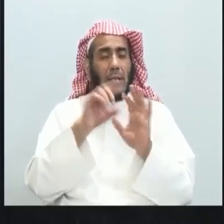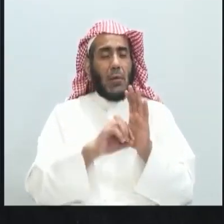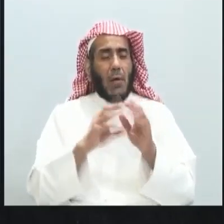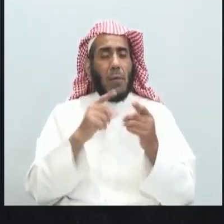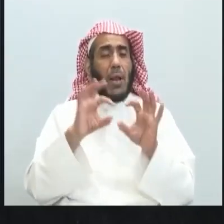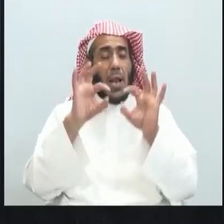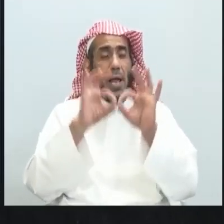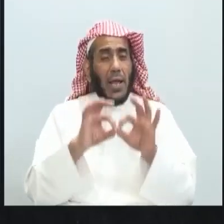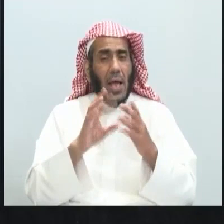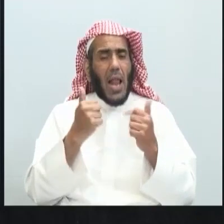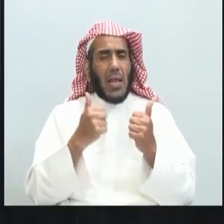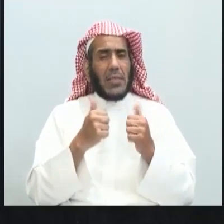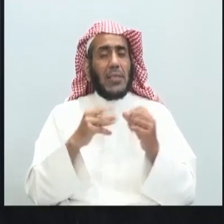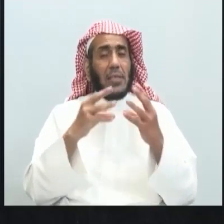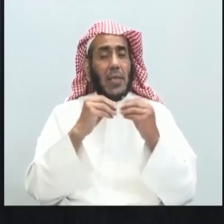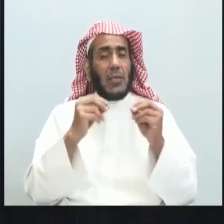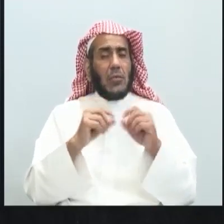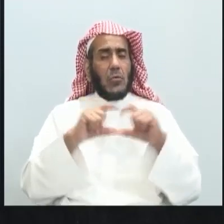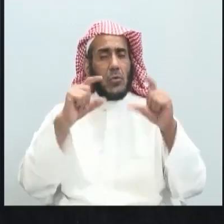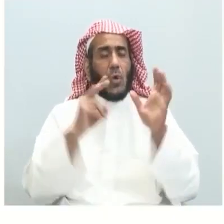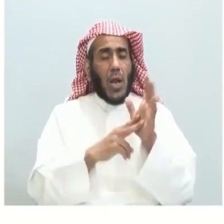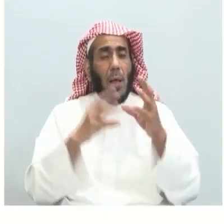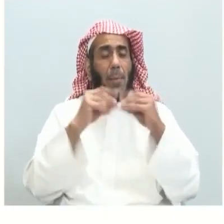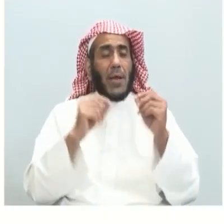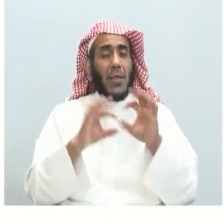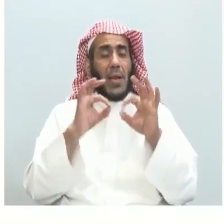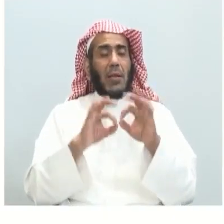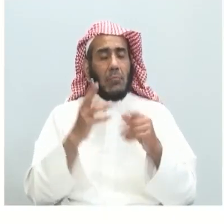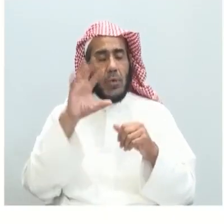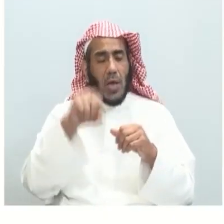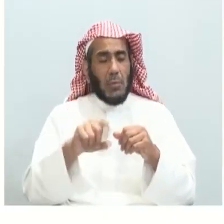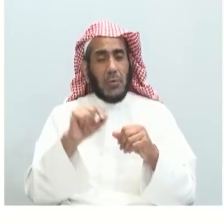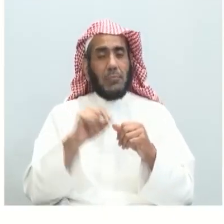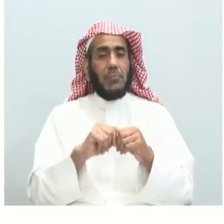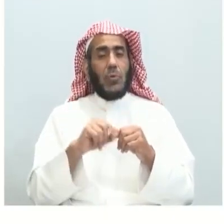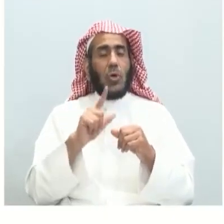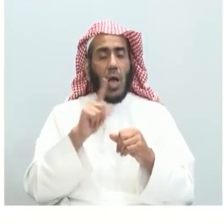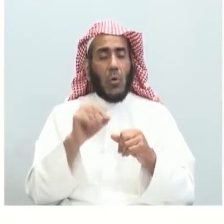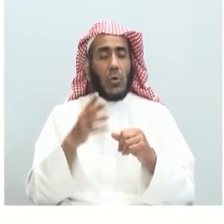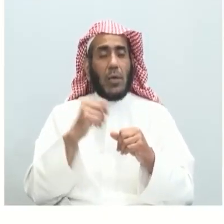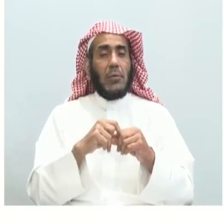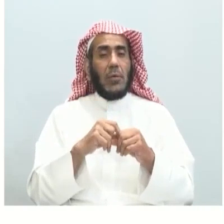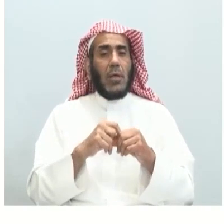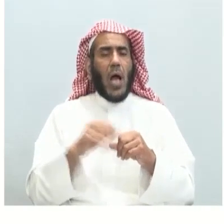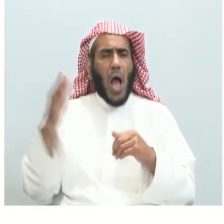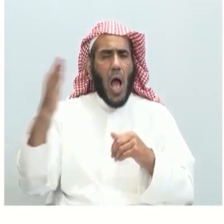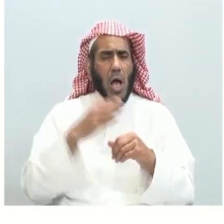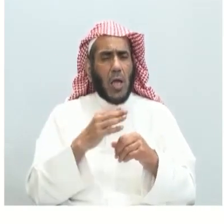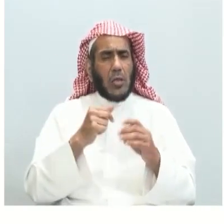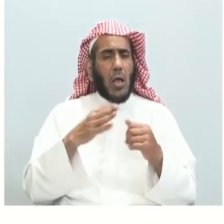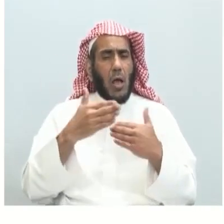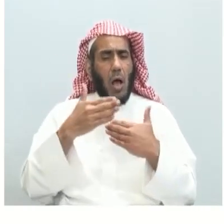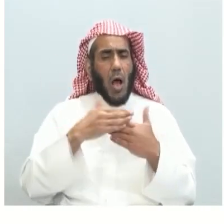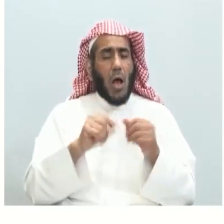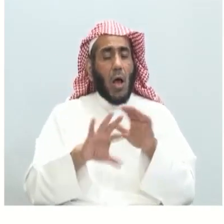فما الايه التي تدل على معنى هذه الايه نعم احسنتم هي قوله تعالى اتى امر الله هنا